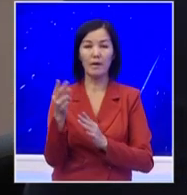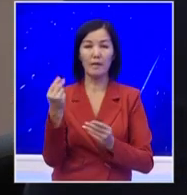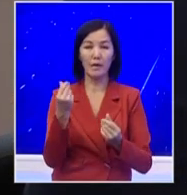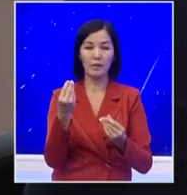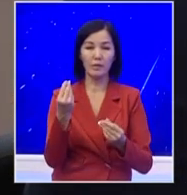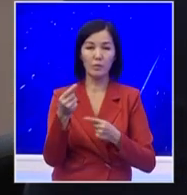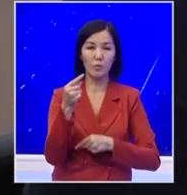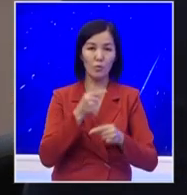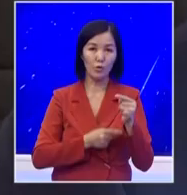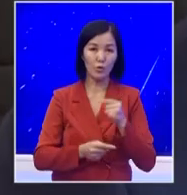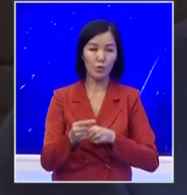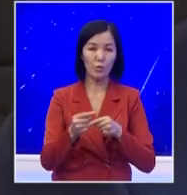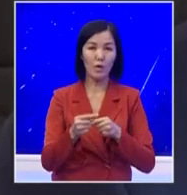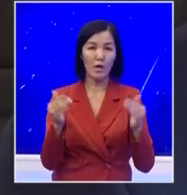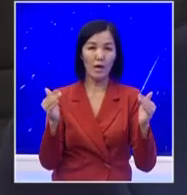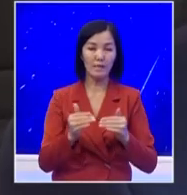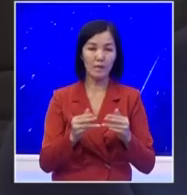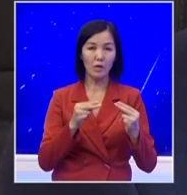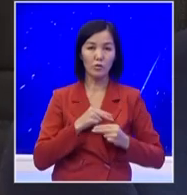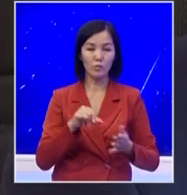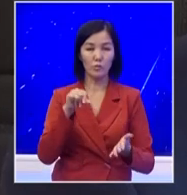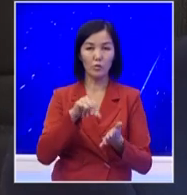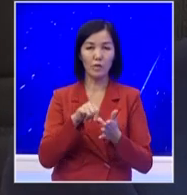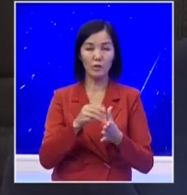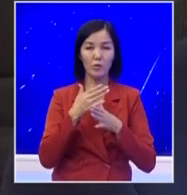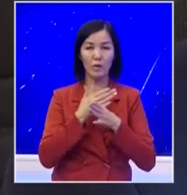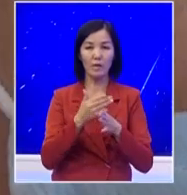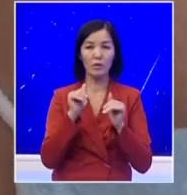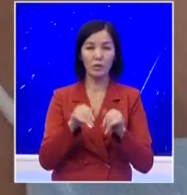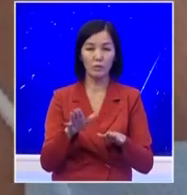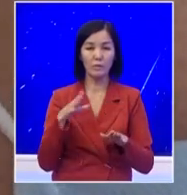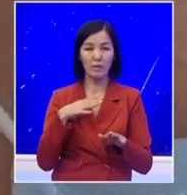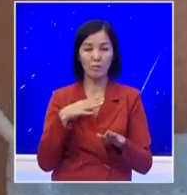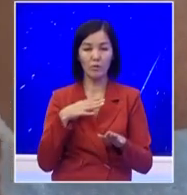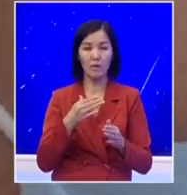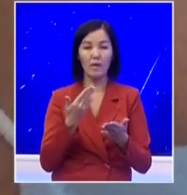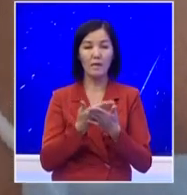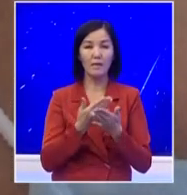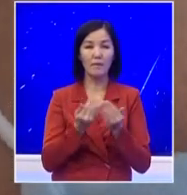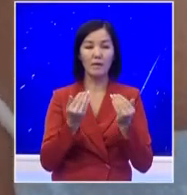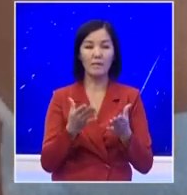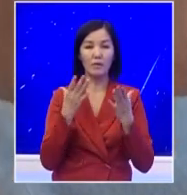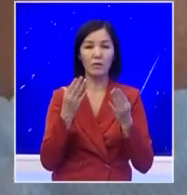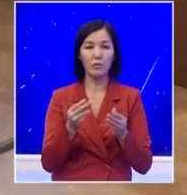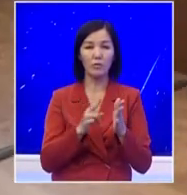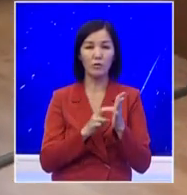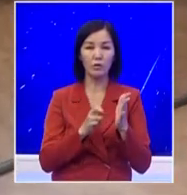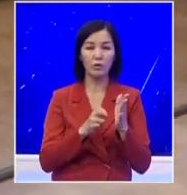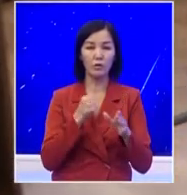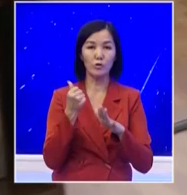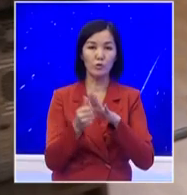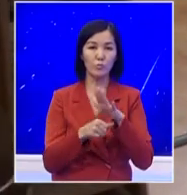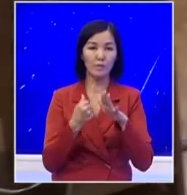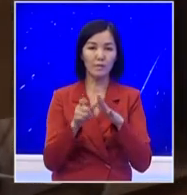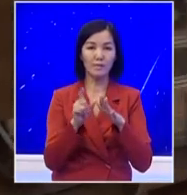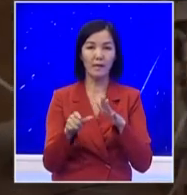едәуір азайған. Бұл мәселе борышкерлерді жұмысқа орналастыру арқылы оң шешімін тауып отыр дейді мамандар. Мәселен, қазіргі таңда 700-ден аса жұмыссыз борышкер